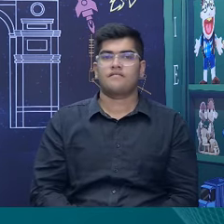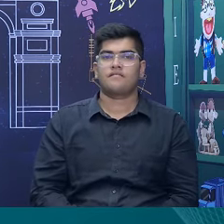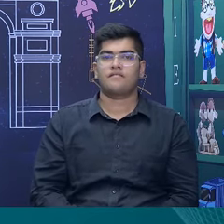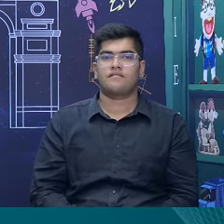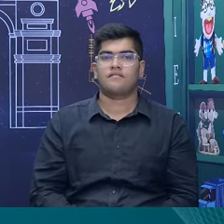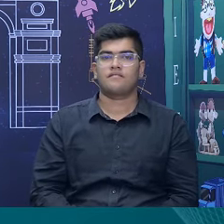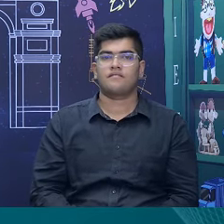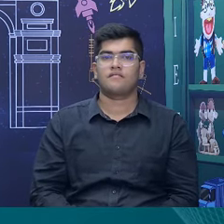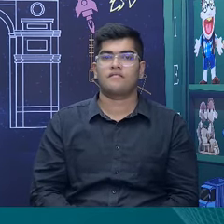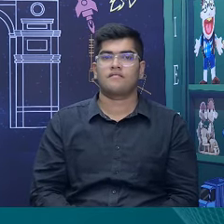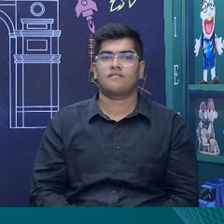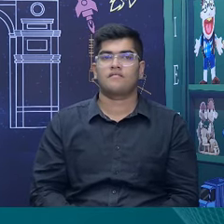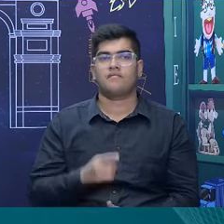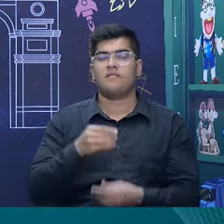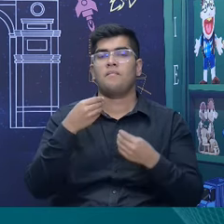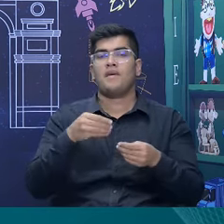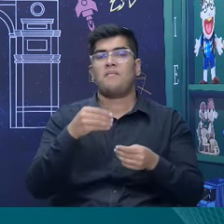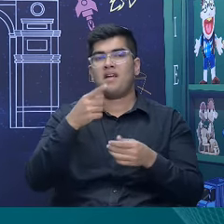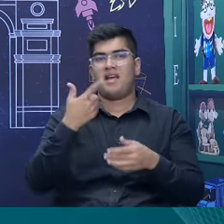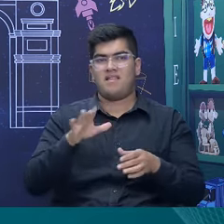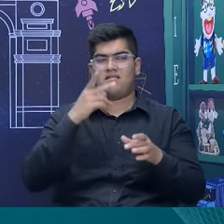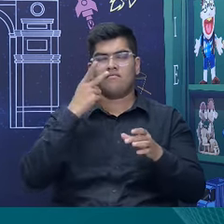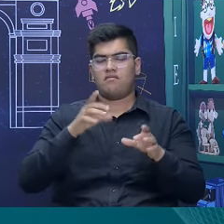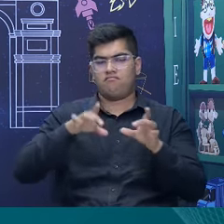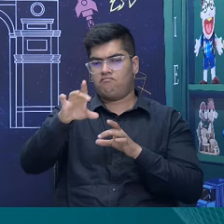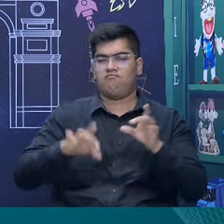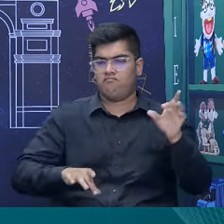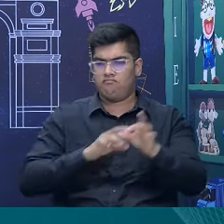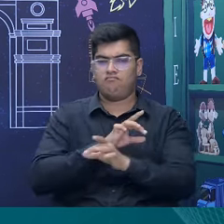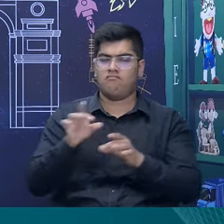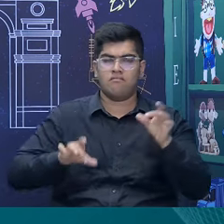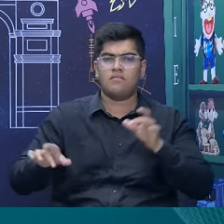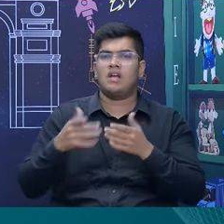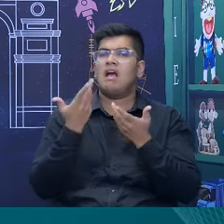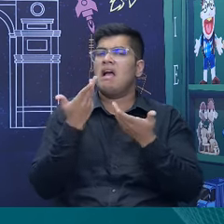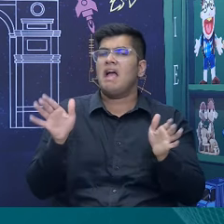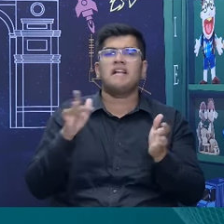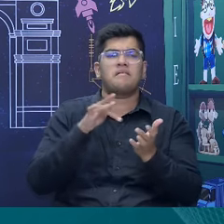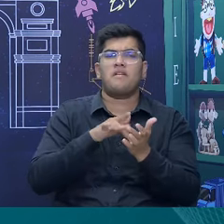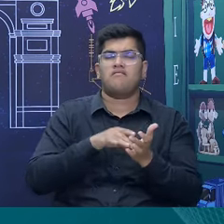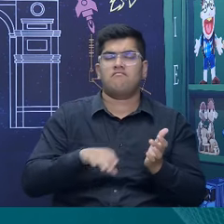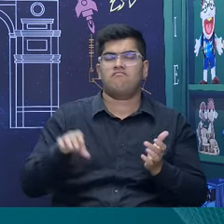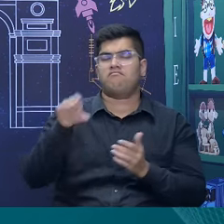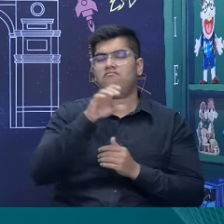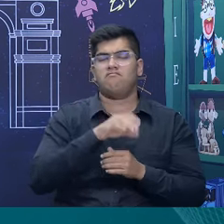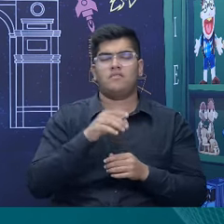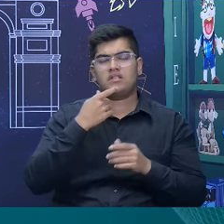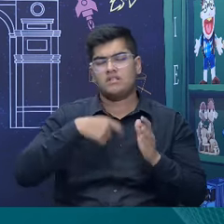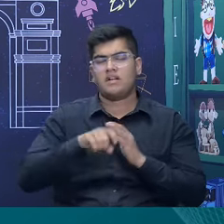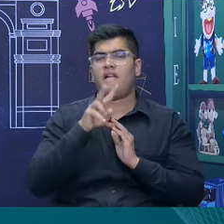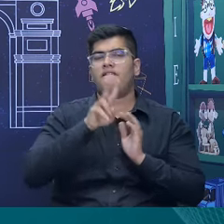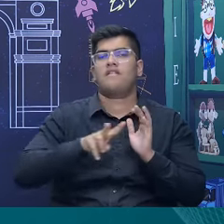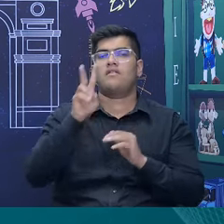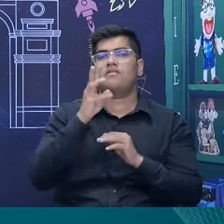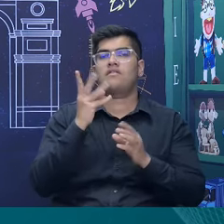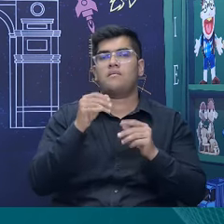पोजीशन में रख के देखिए उस गत्ते को महसूस कीजिए गत्ता रखिए और ग्रेड पर महसूस कीजिए कि कितना स्थान खाली है यहां पर उतना ही स्थान खाली